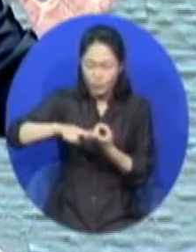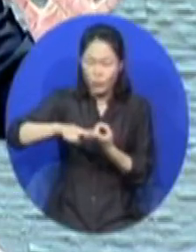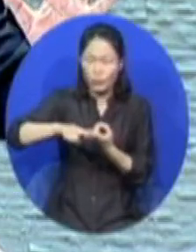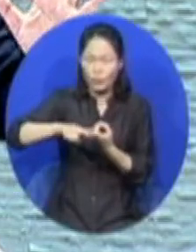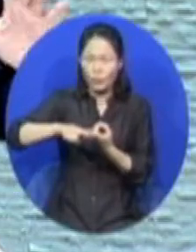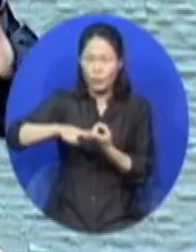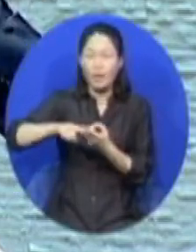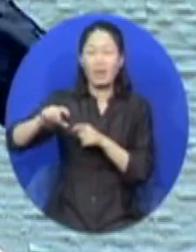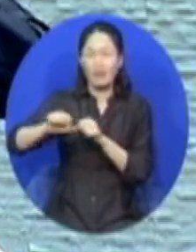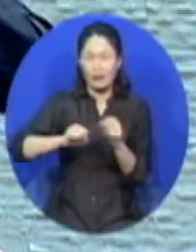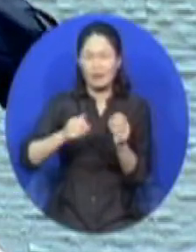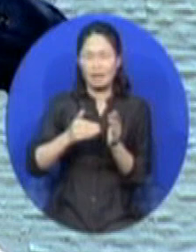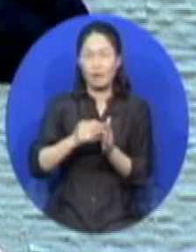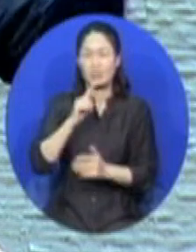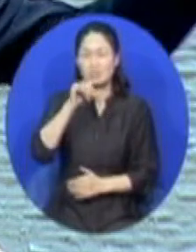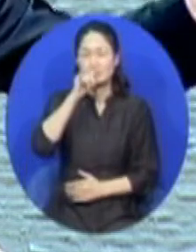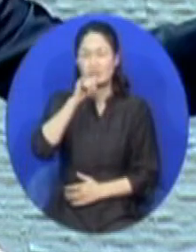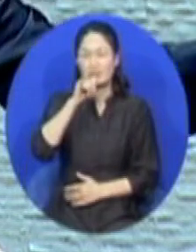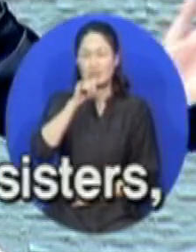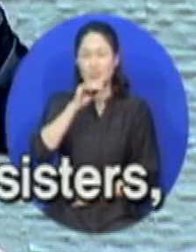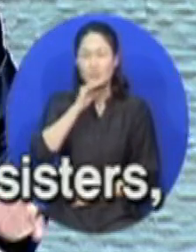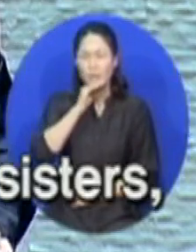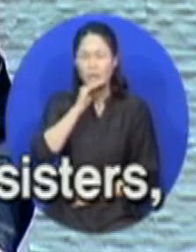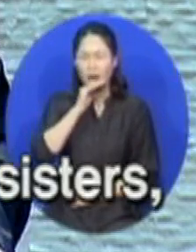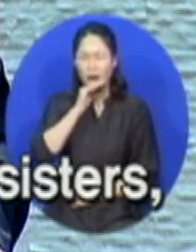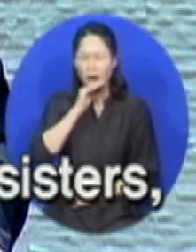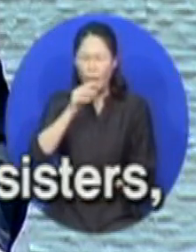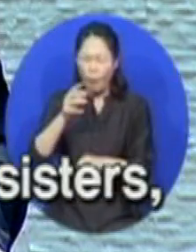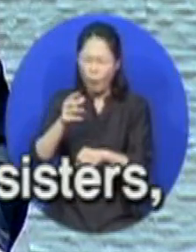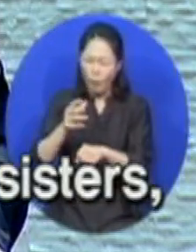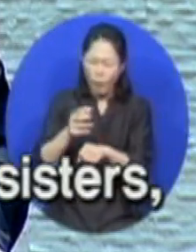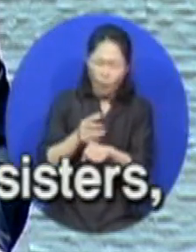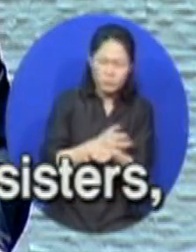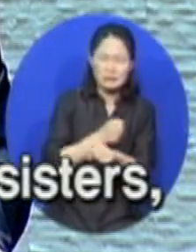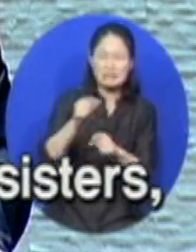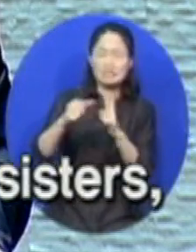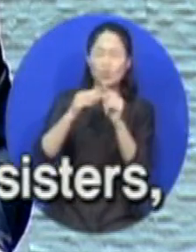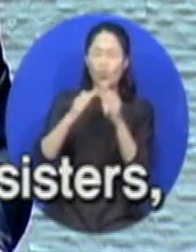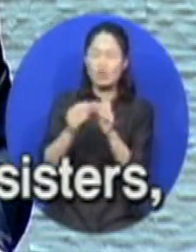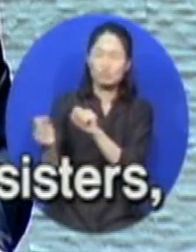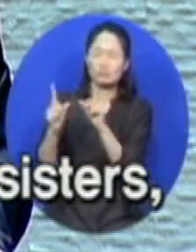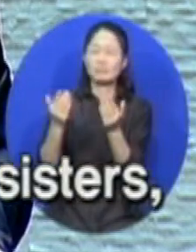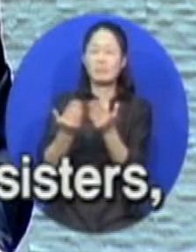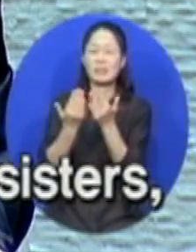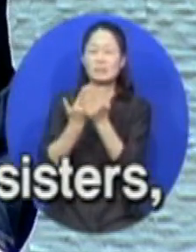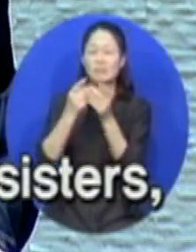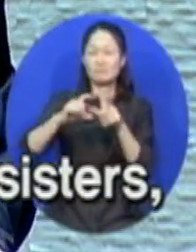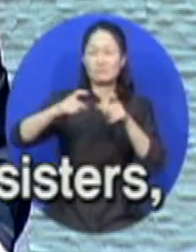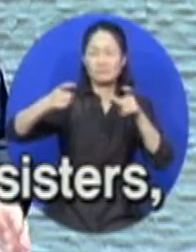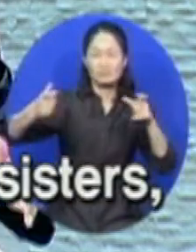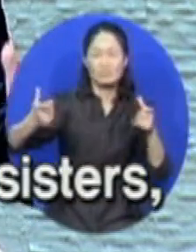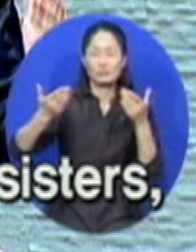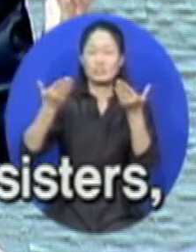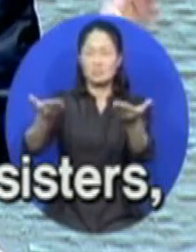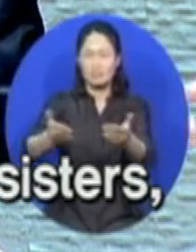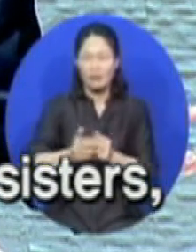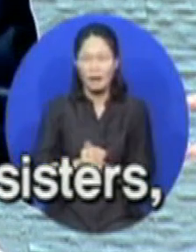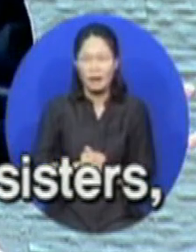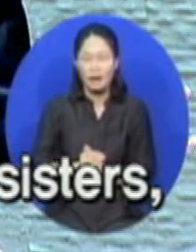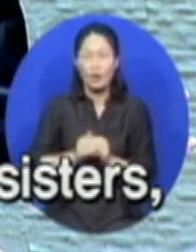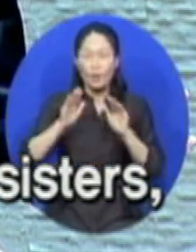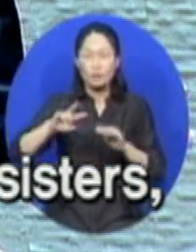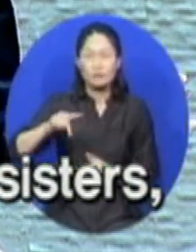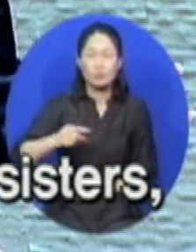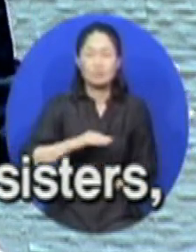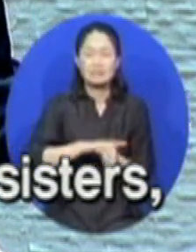갔던 엄청나게 하나님께서 풀 교회를 부흥시킬 수 있었어요 오늘도 사랑하는 성도